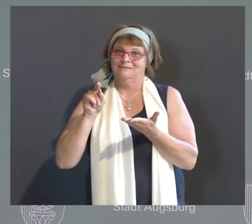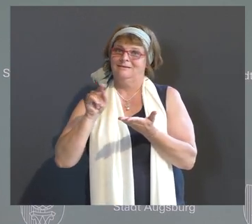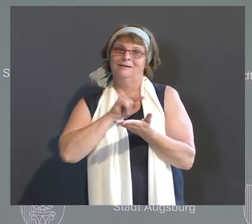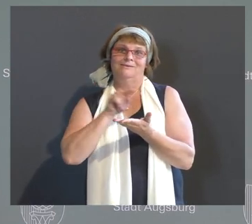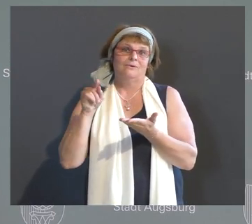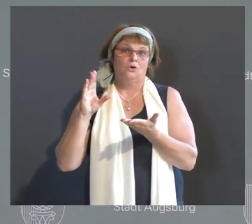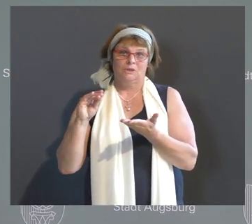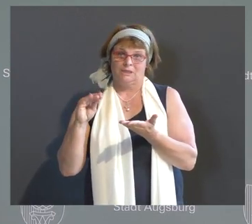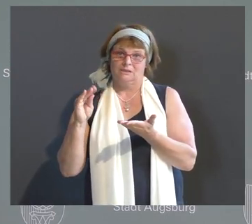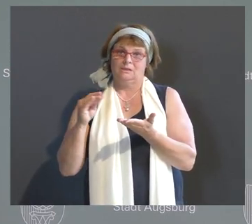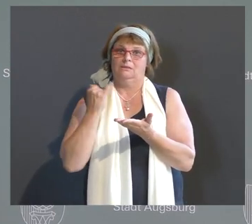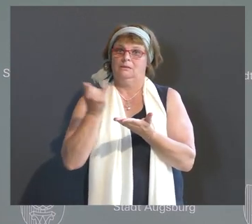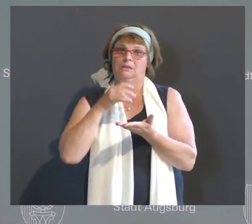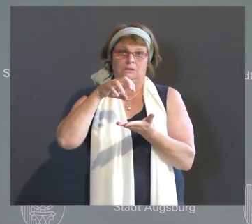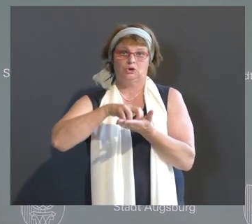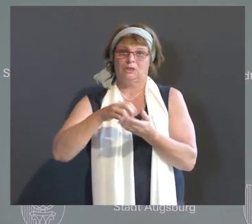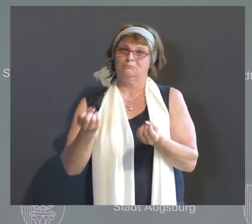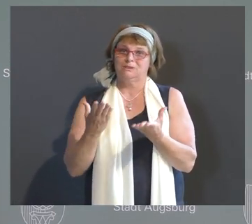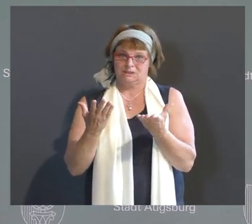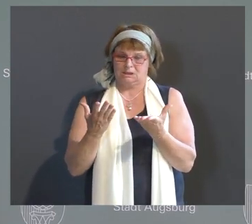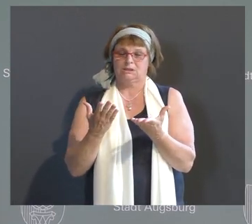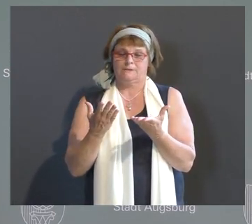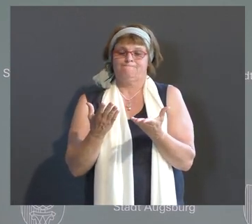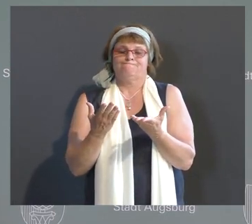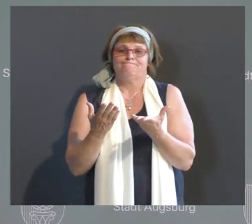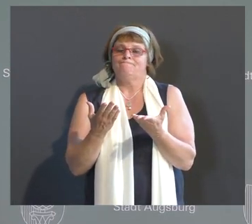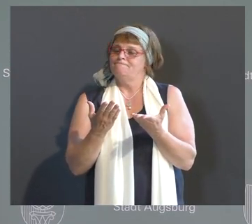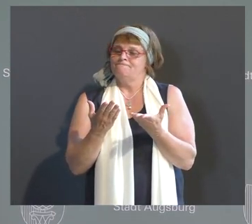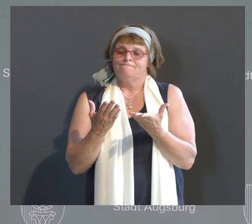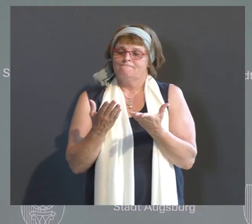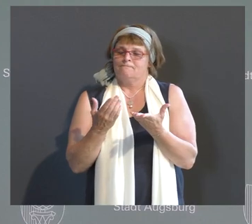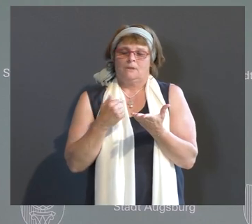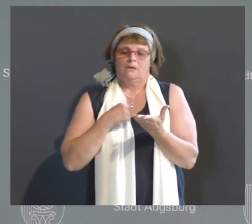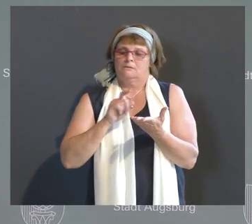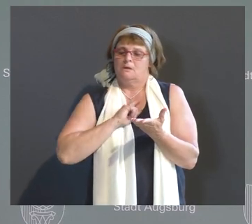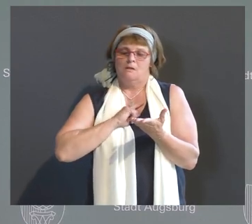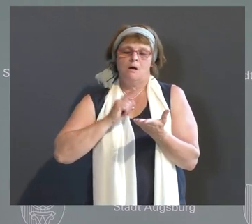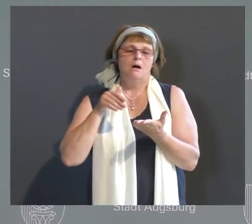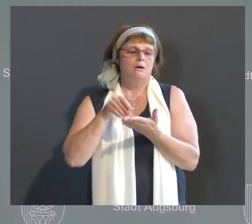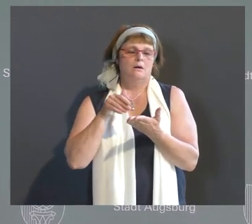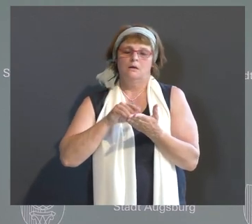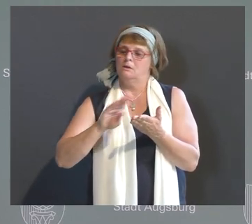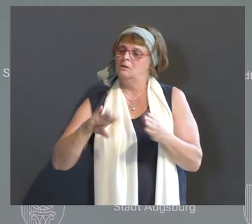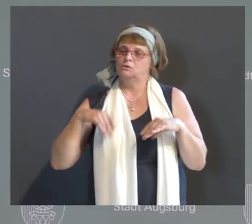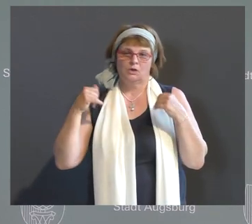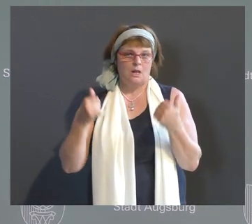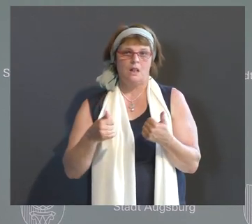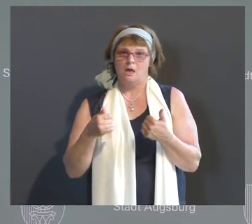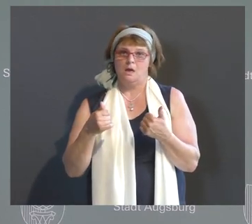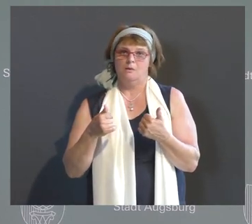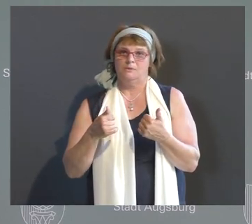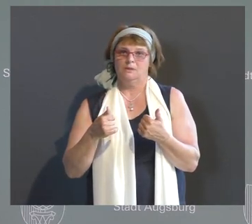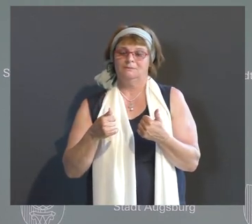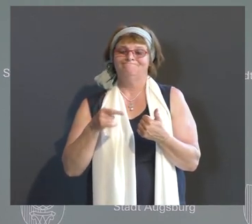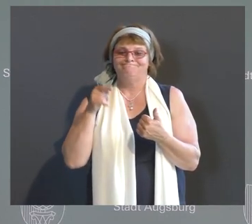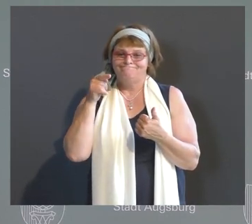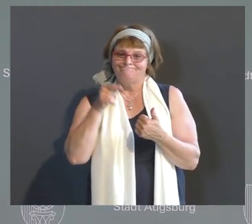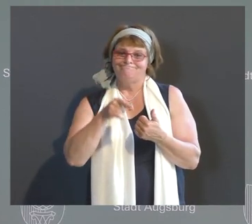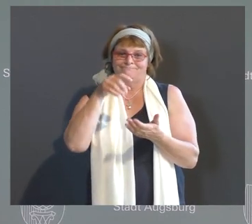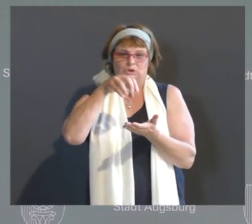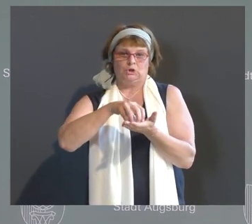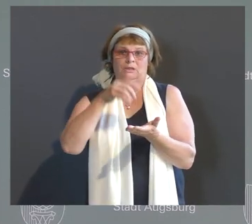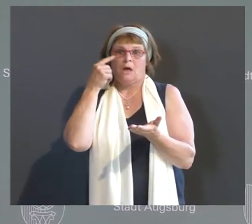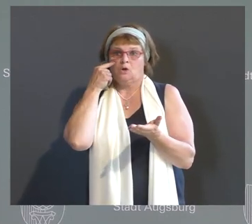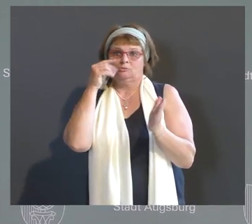der Innenstadt passiert ist, so etwas habe ich noch nicht erlebt. Deswegen kann diese Maxime möglich machen, was